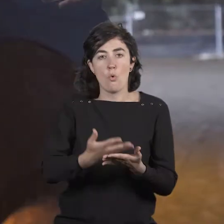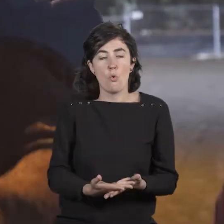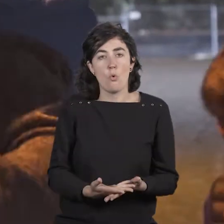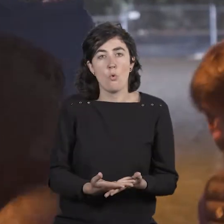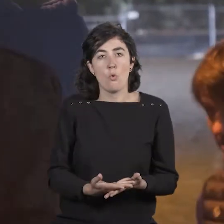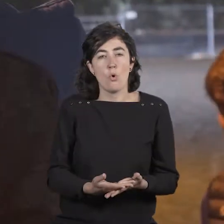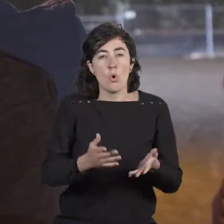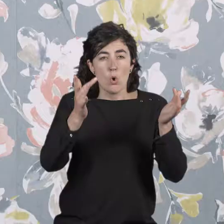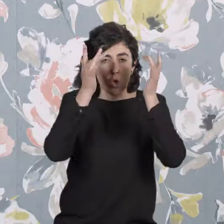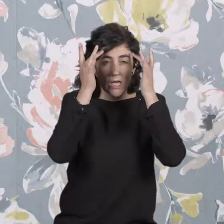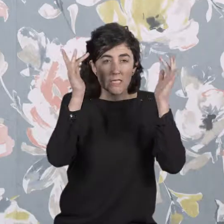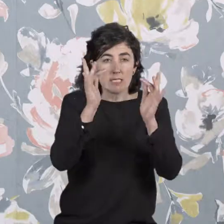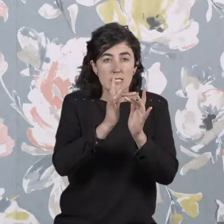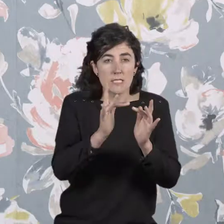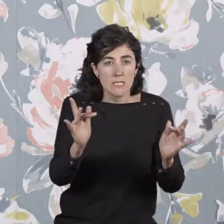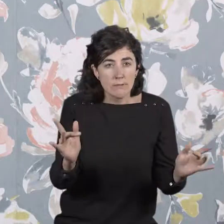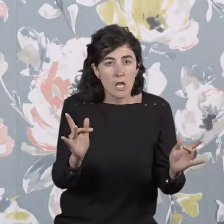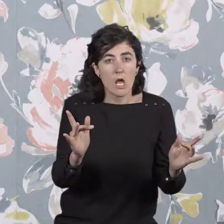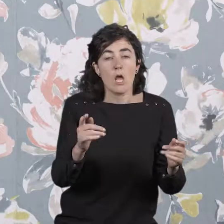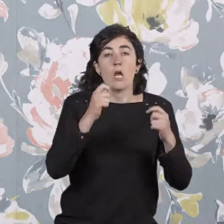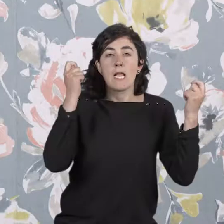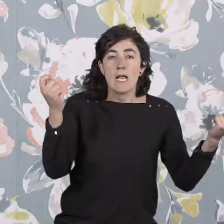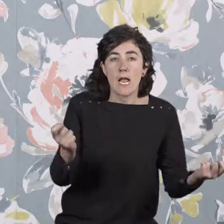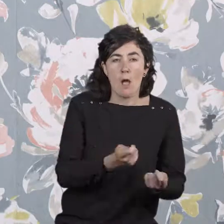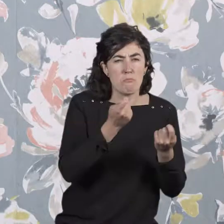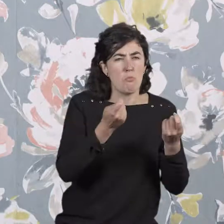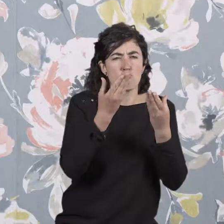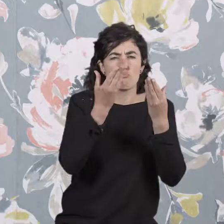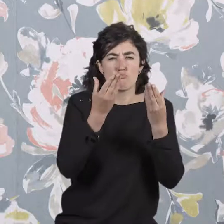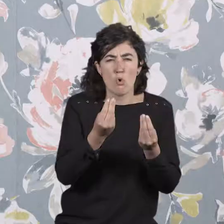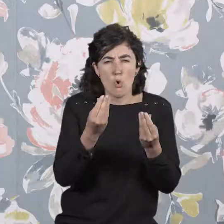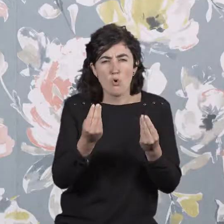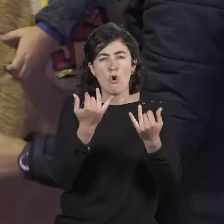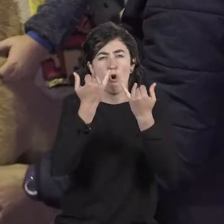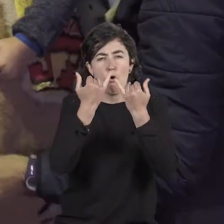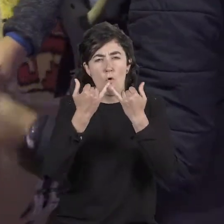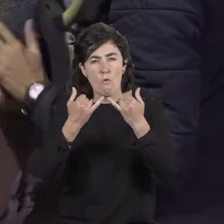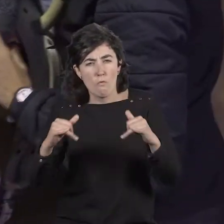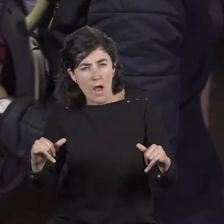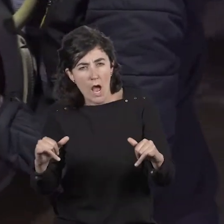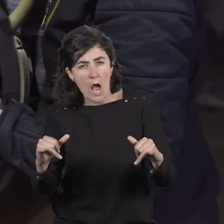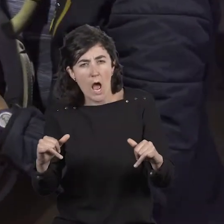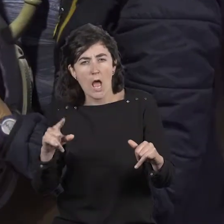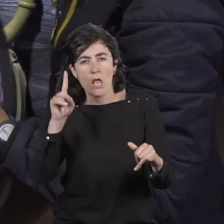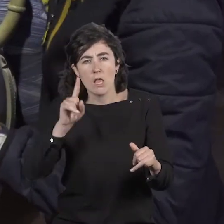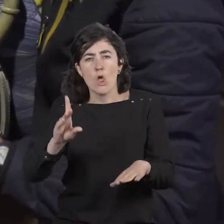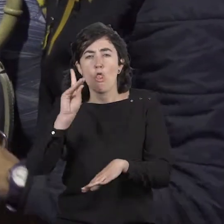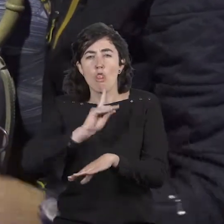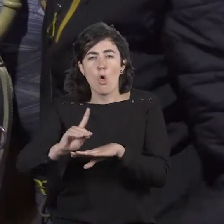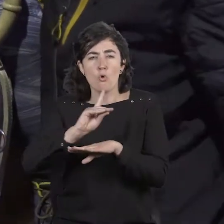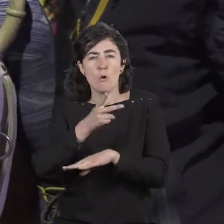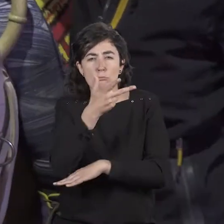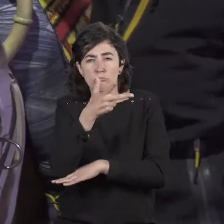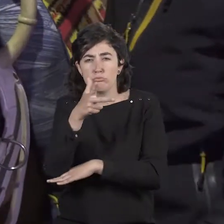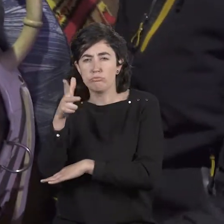Daramatzagu lau urte eta egin ditugu sensibilizazio ekitaldi pila bat, jai